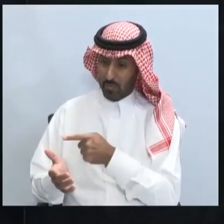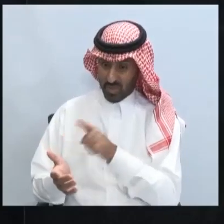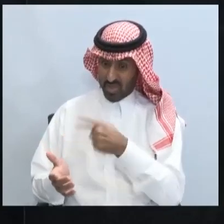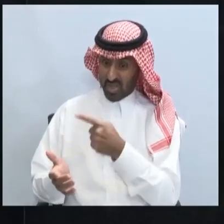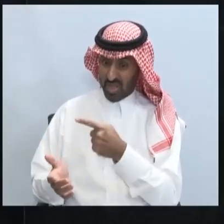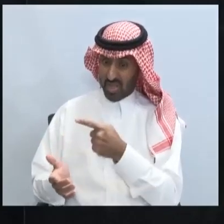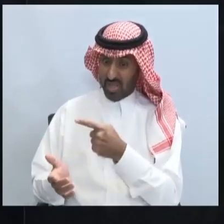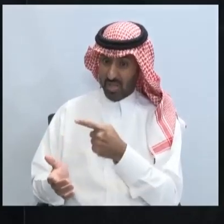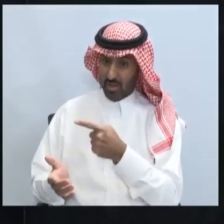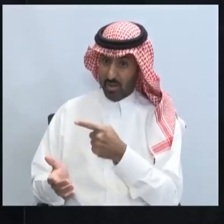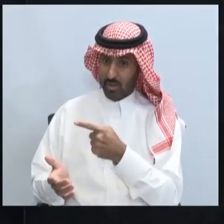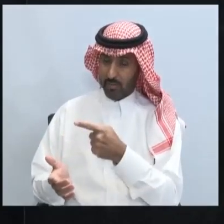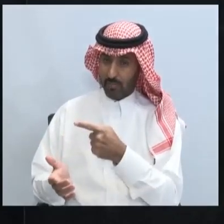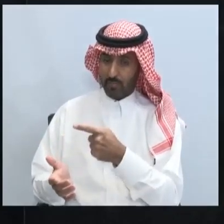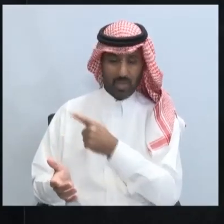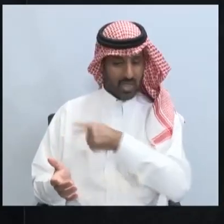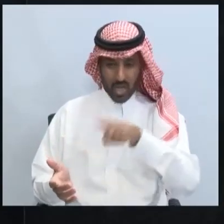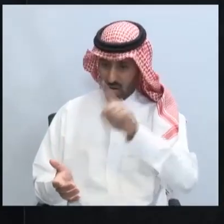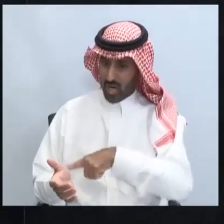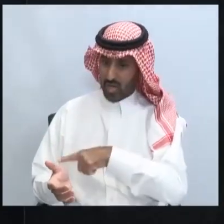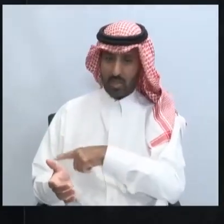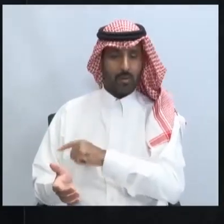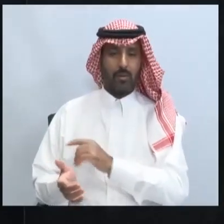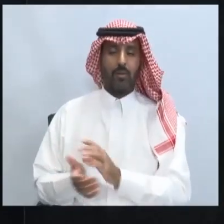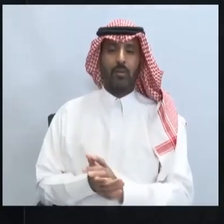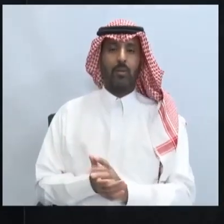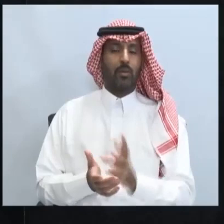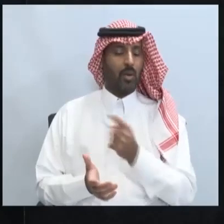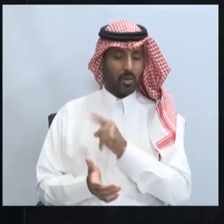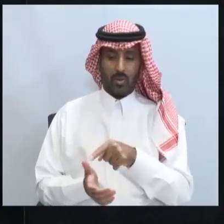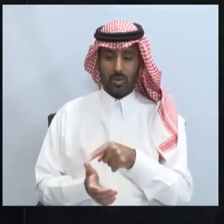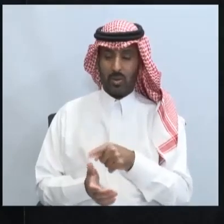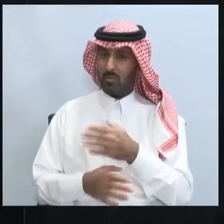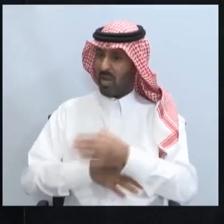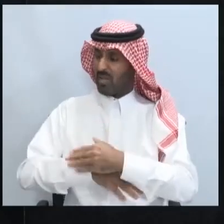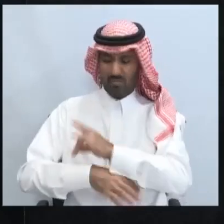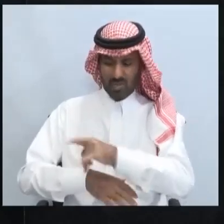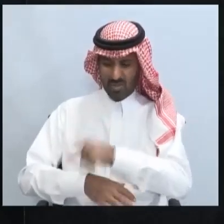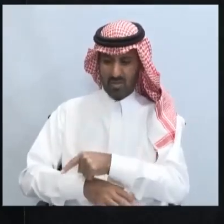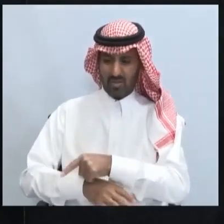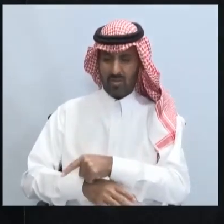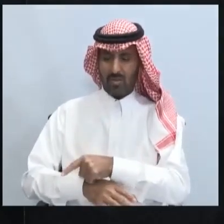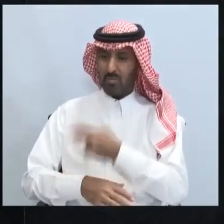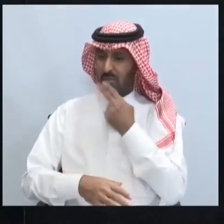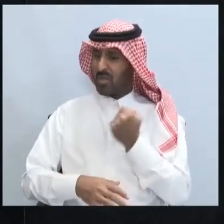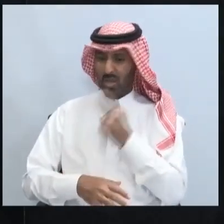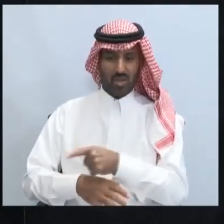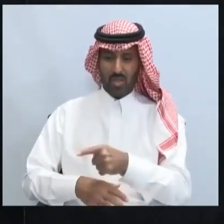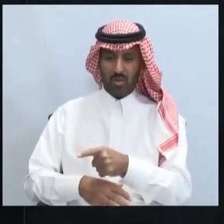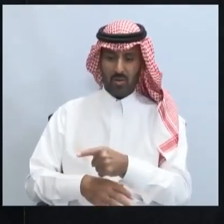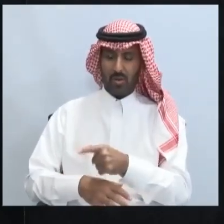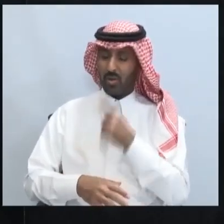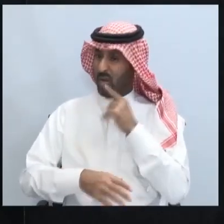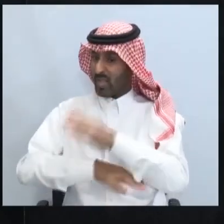هل هذا التصرف صحيح لا شك انه غير صحيح ولا يدل على الادب ولا يدل على النظافه ولا يدل